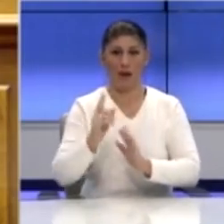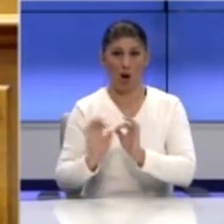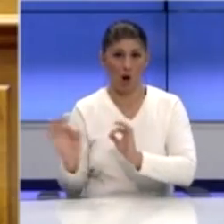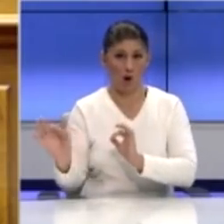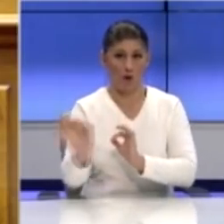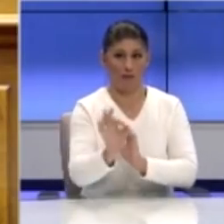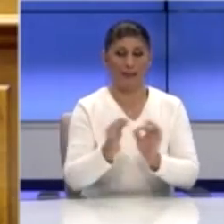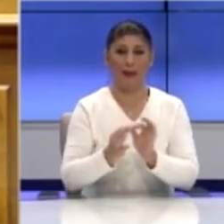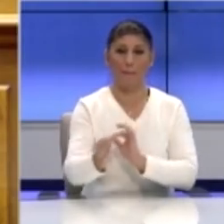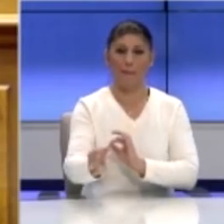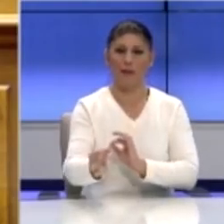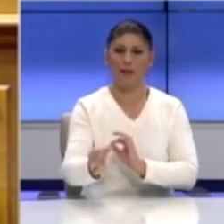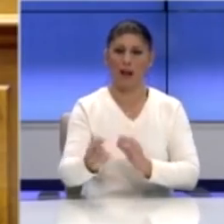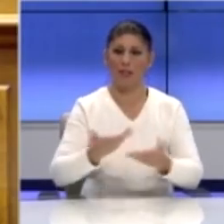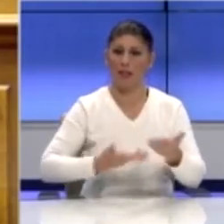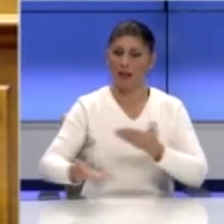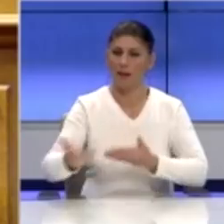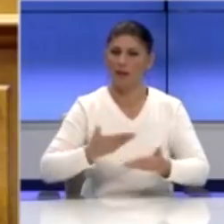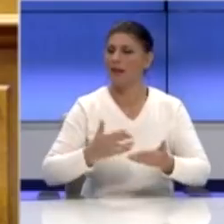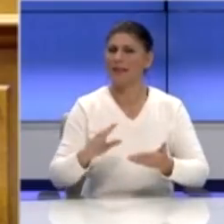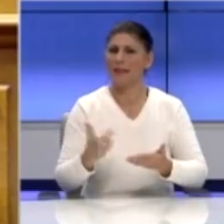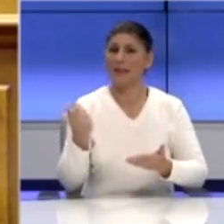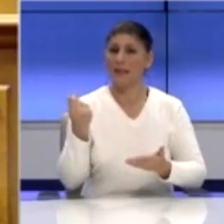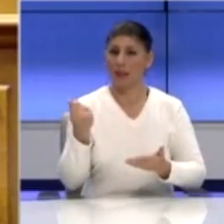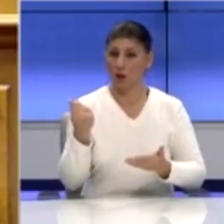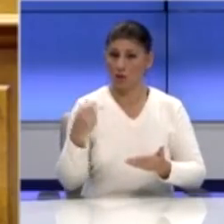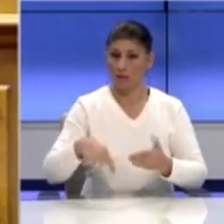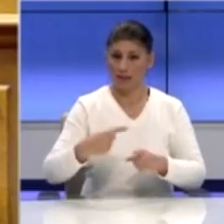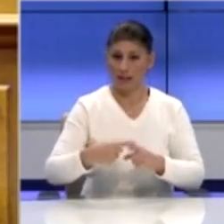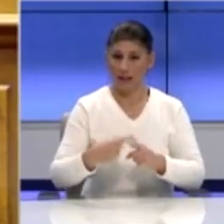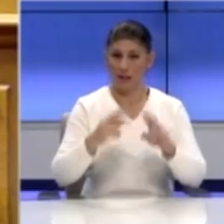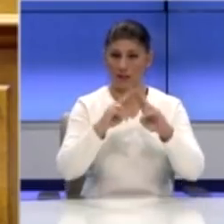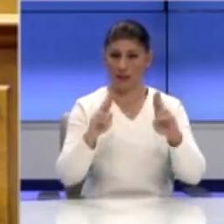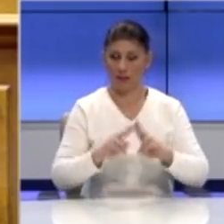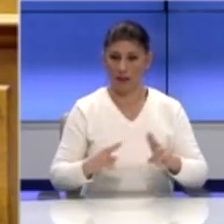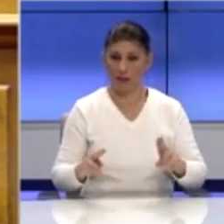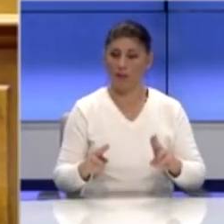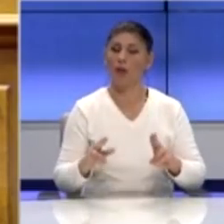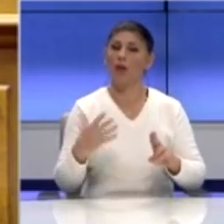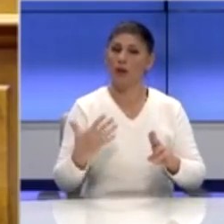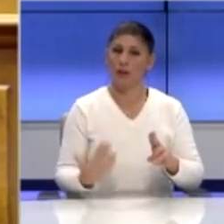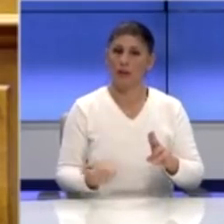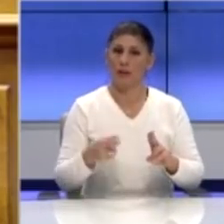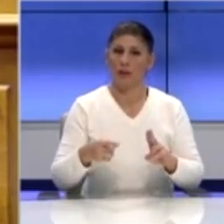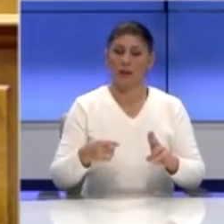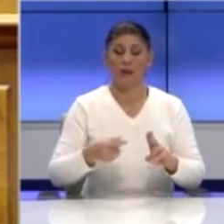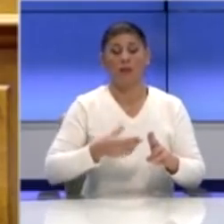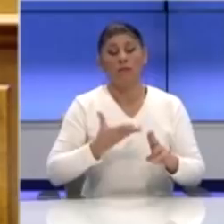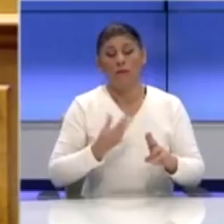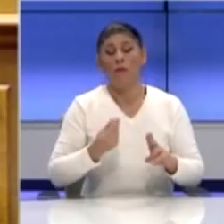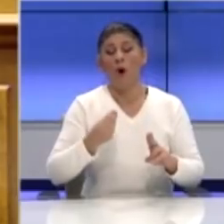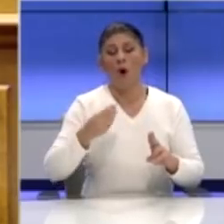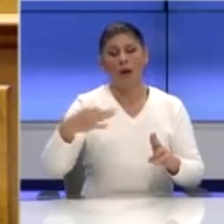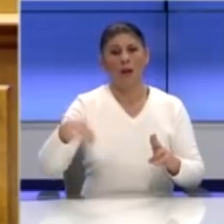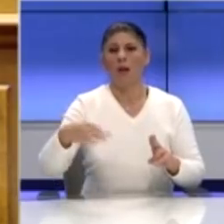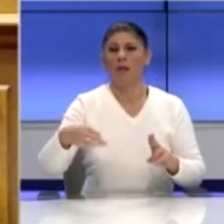μέτρα διαχείρισής του ήρθαν να επιδράσουν πάνω σε μια οικονομία στην Ελλάδα και διεθνώς, η οποία βρισκόταν σε εξαιρετικά